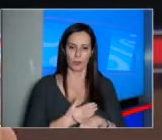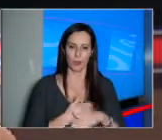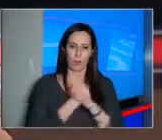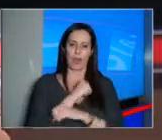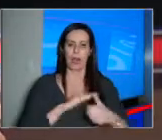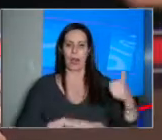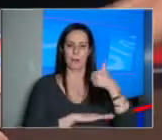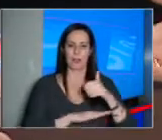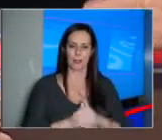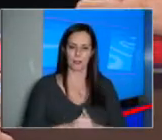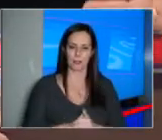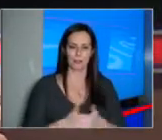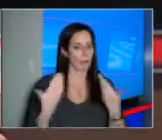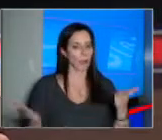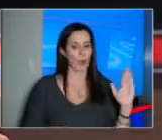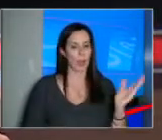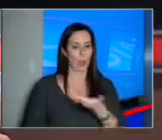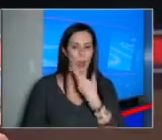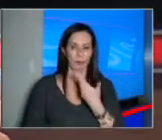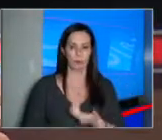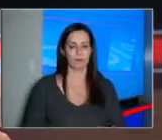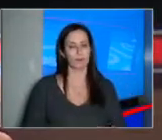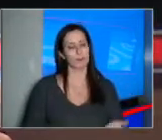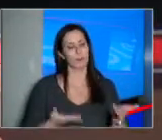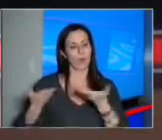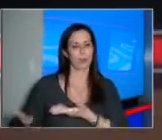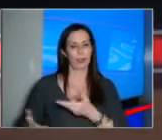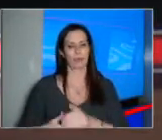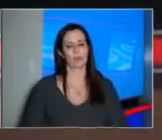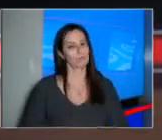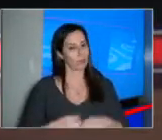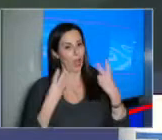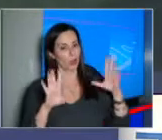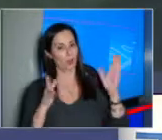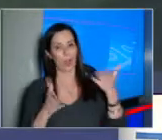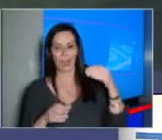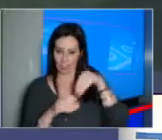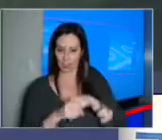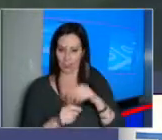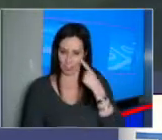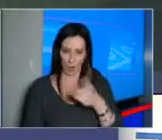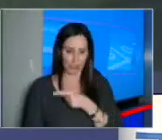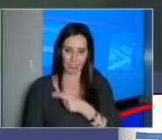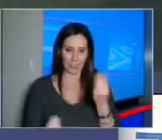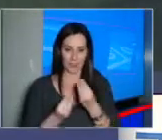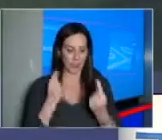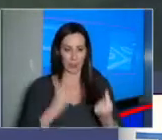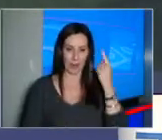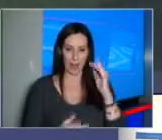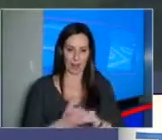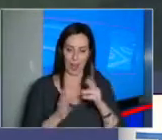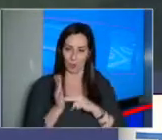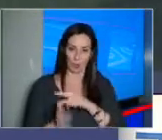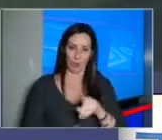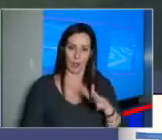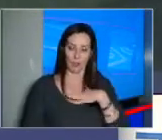במכלל המנהל, פתוח לכל המסלולים, לכל התארים, מוזמנים מאוד להצטרף. חשוב מאוד. יאללה, תצטרפו, תקשיבו, זה דבר יוצא מן הכלל, התמונות האלה,